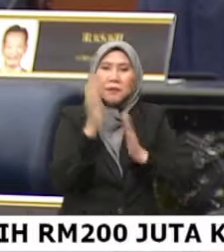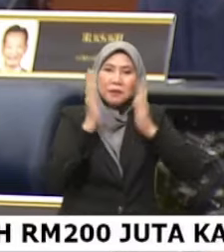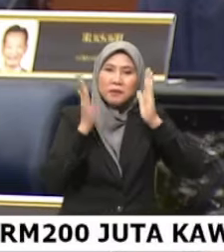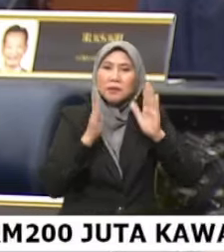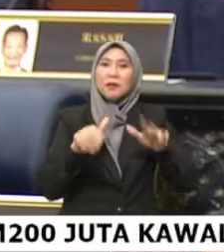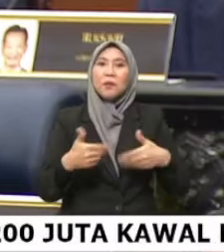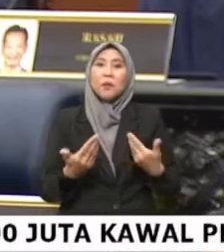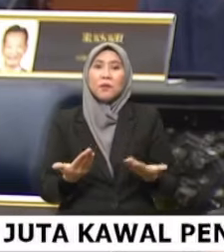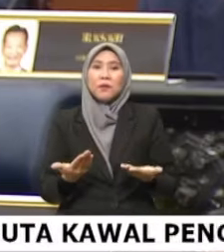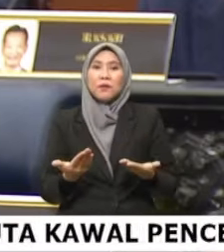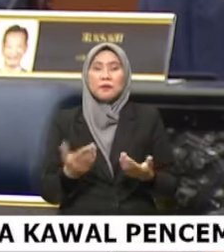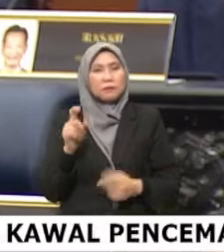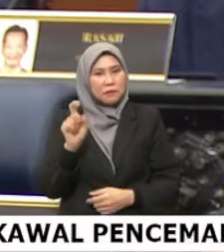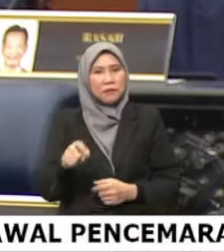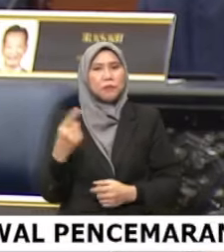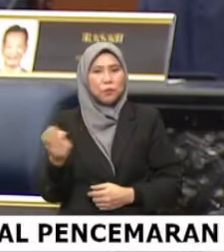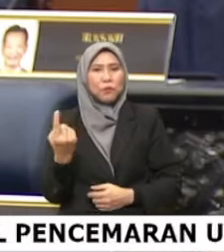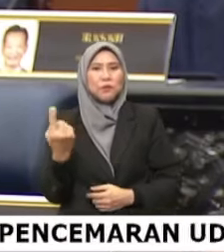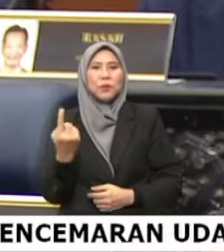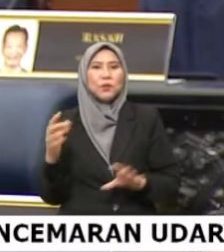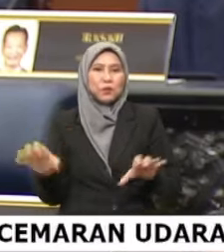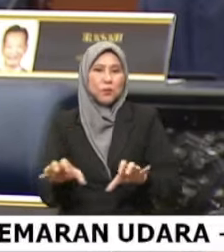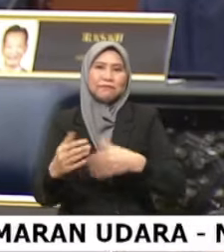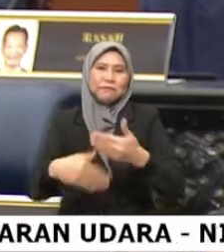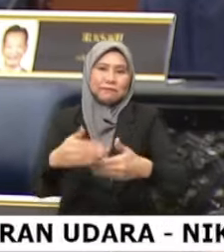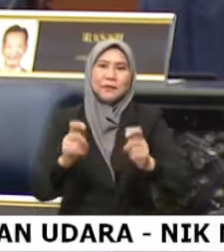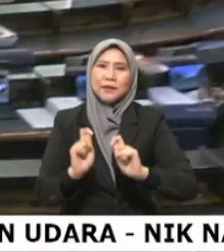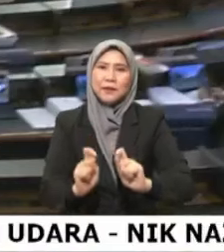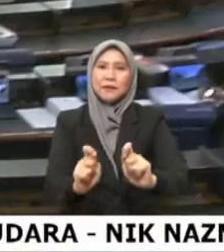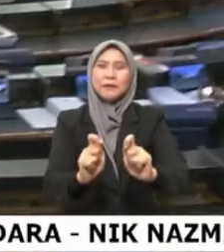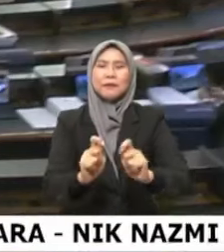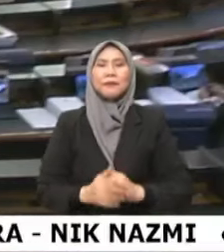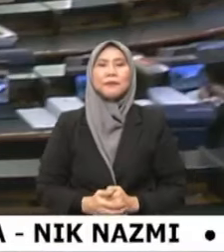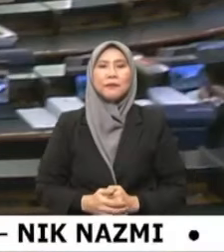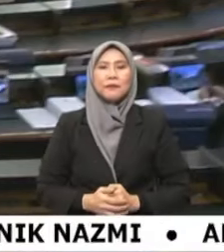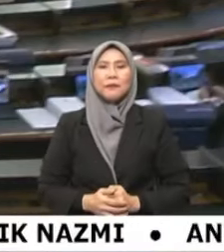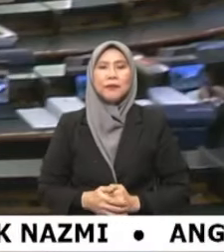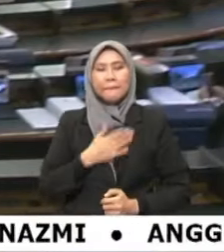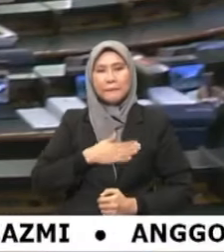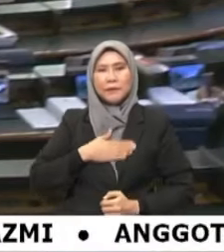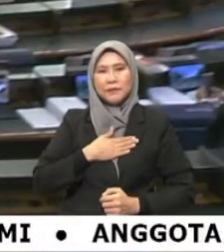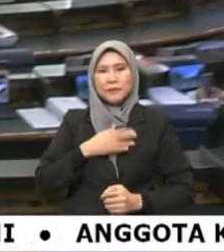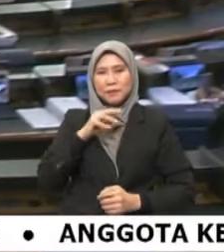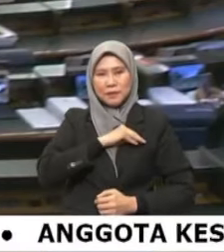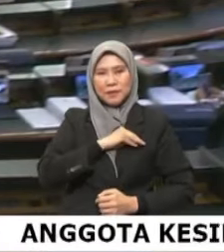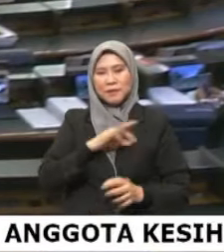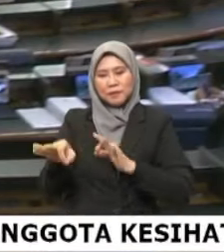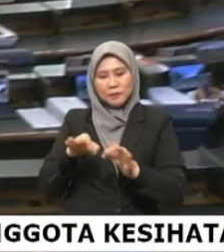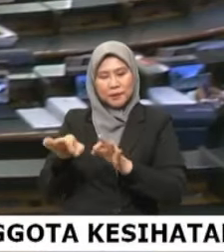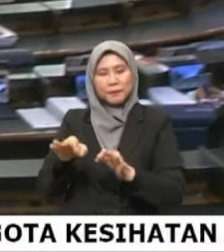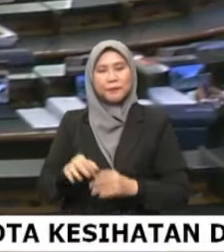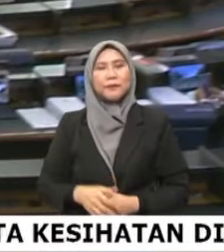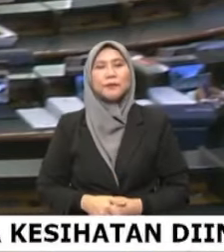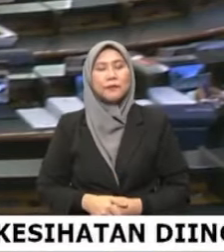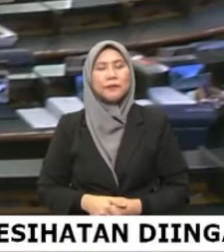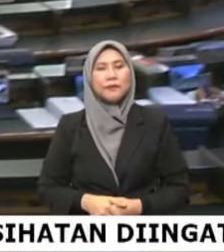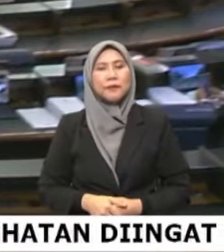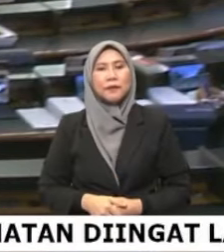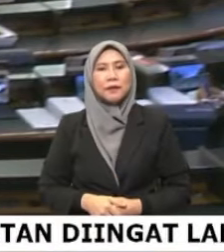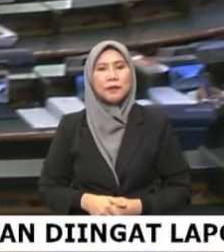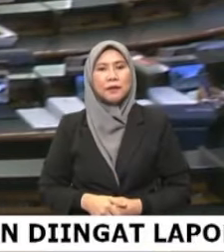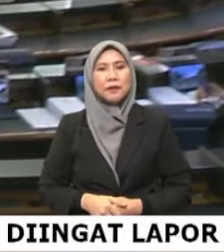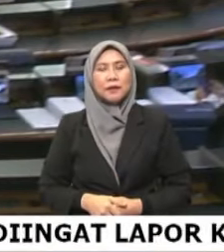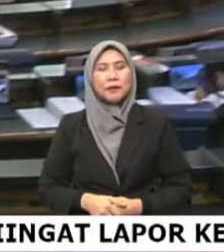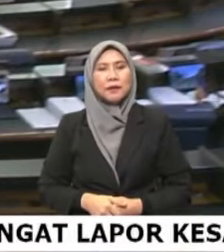perlu buat sesuatu. Mohon penjelasan Menteri. Terima kasih Bayang Baru. Secara